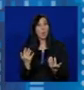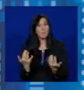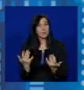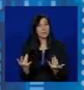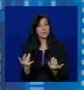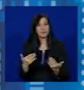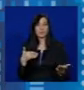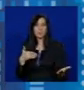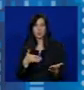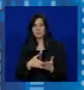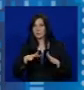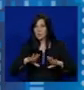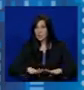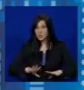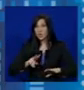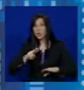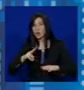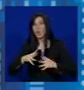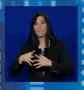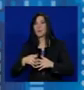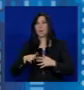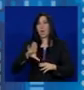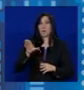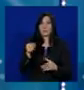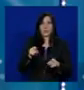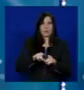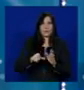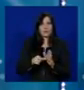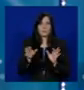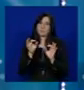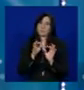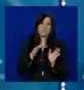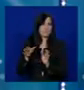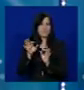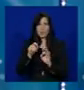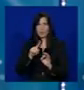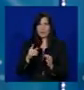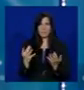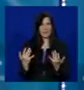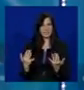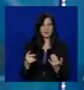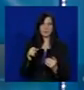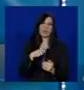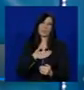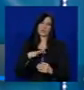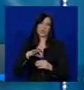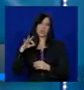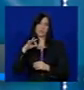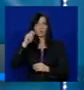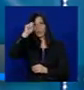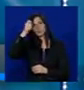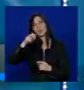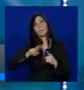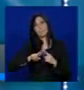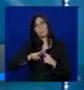противниците, гражданите или Америка, или всички заедно? Никого не предизвикваме. Това е наш избор и на господин Пеевски